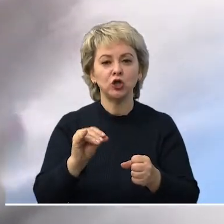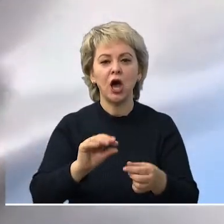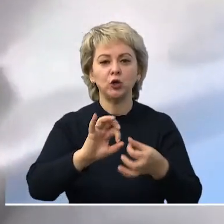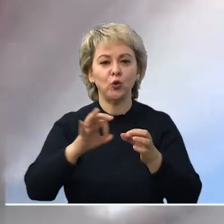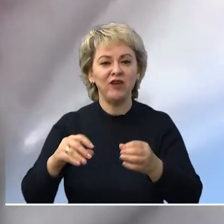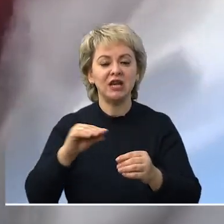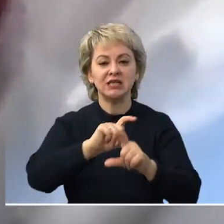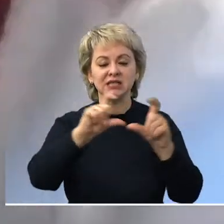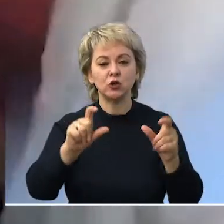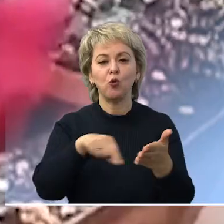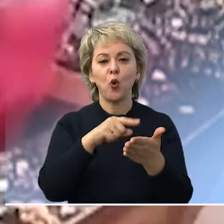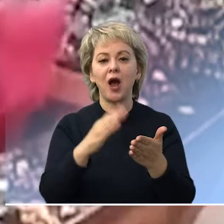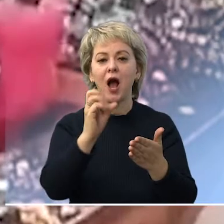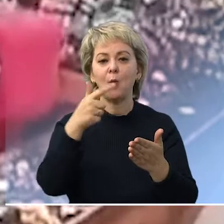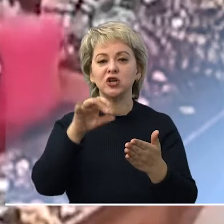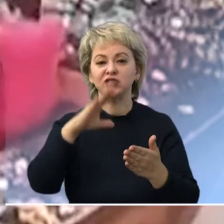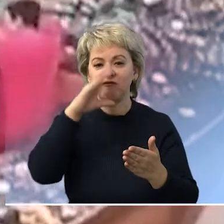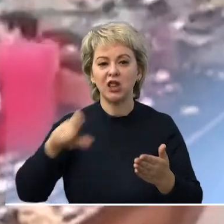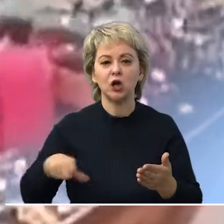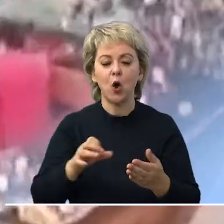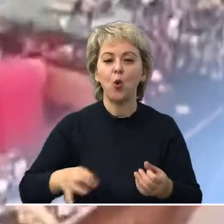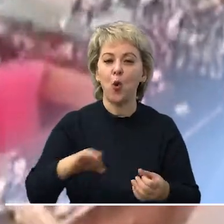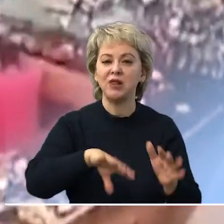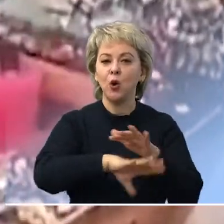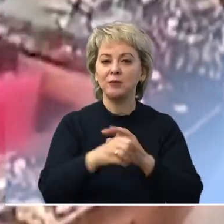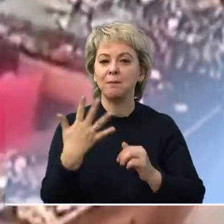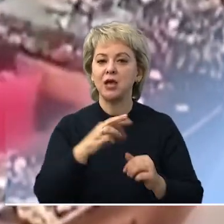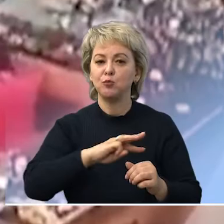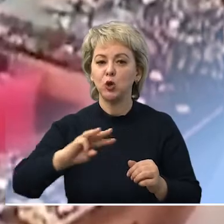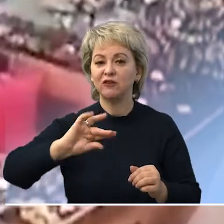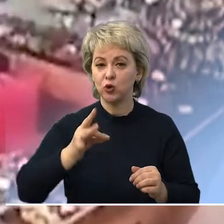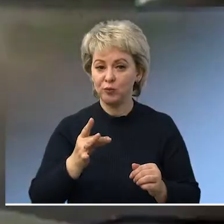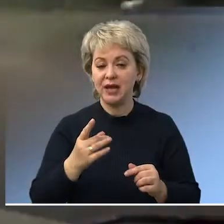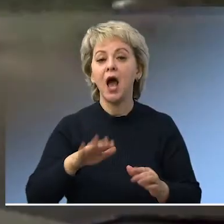на ювелирный салон в городе Камышин Волгоградской области и похитили 5